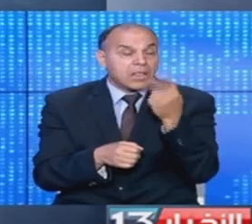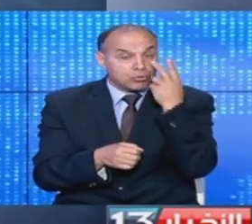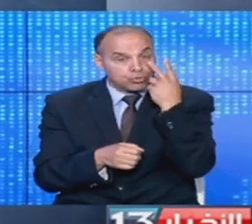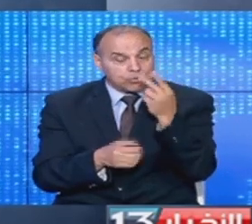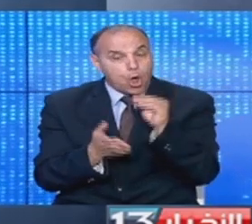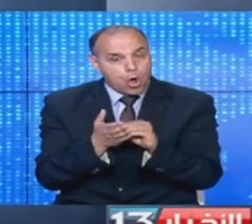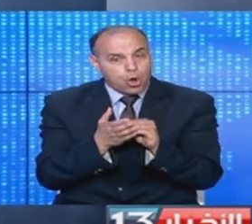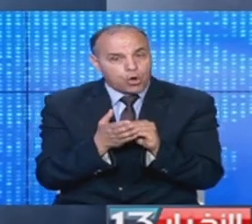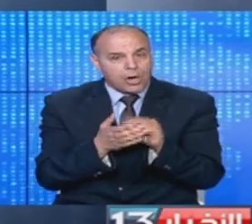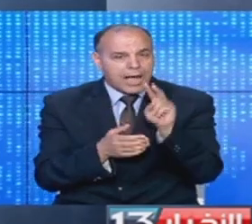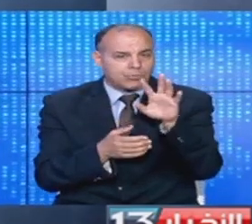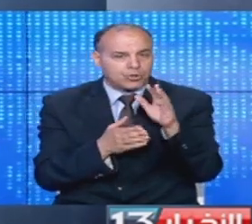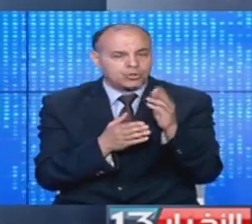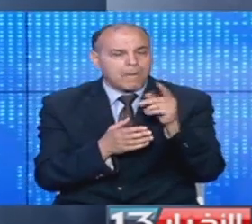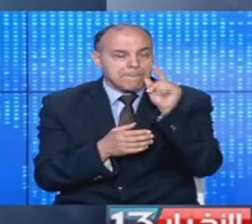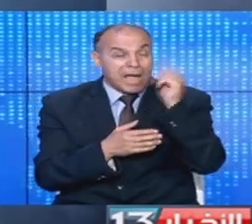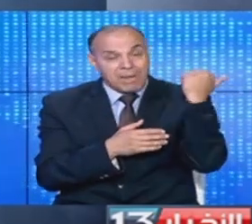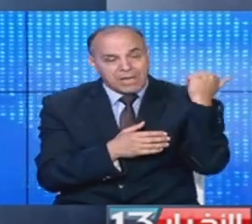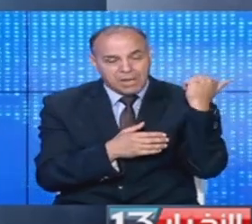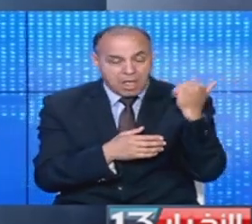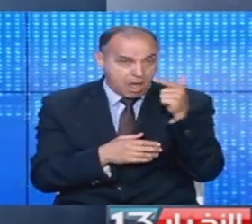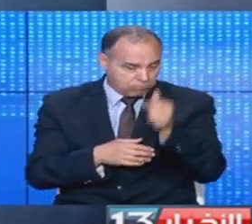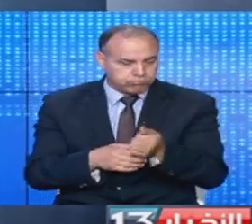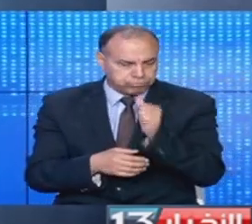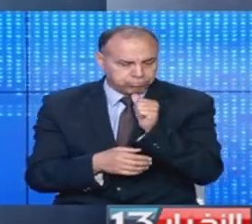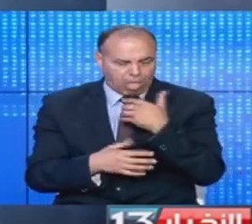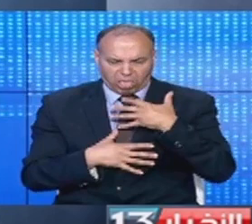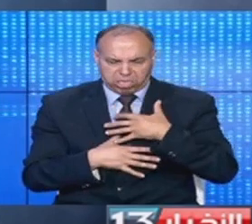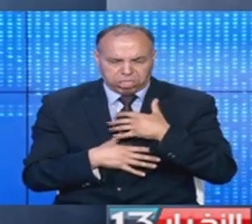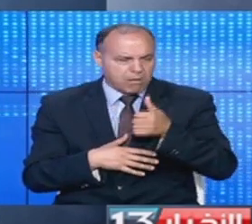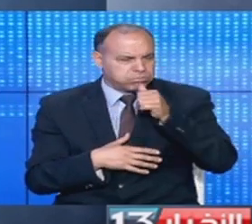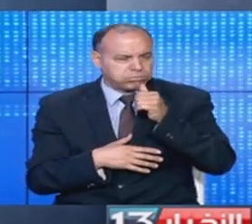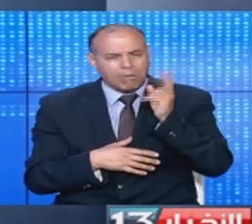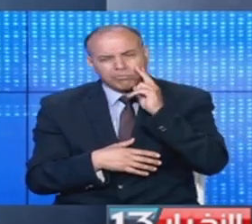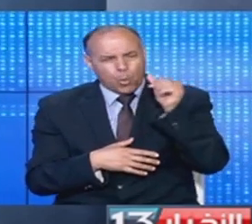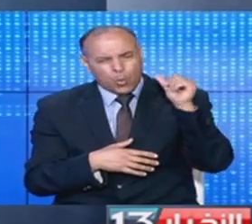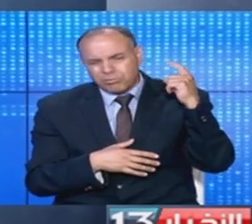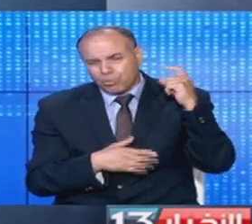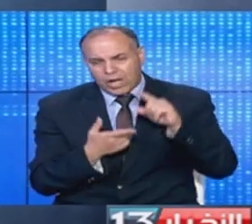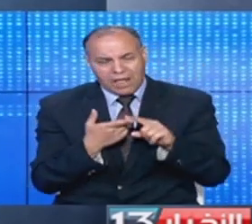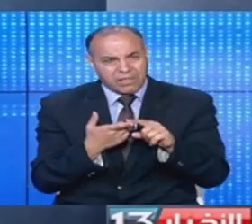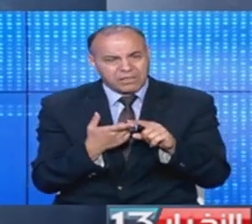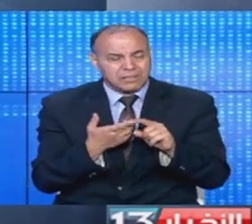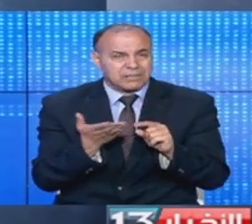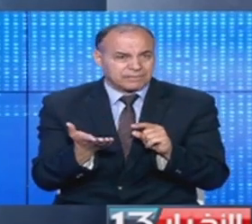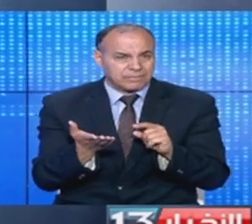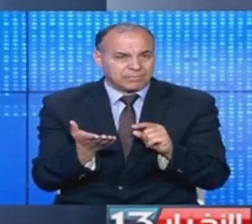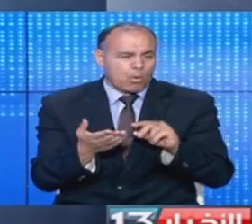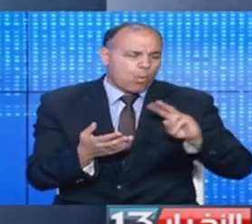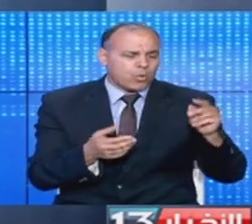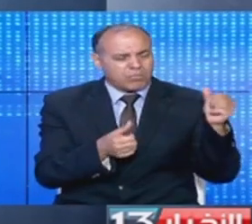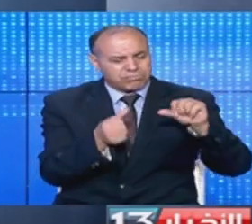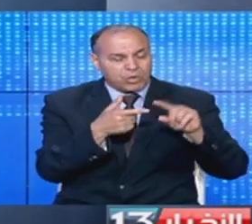شهدت أيضا يوم 25 من مايو الماضي حالات تسمم جراء استهلاك كحول الميثانول الممزوج بعطر القوارص ومواد